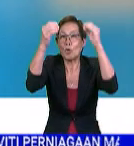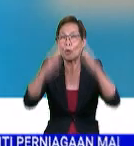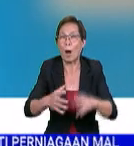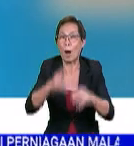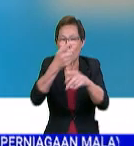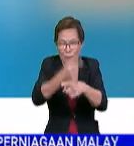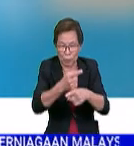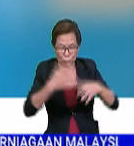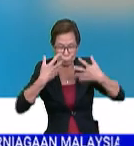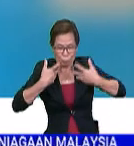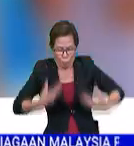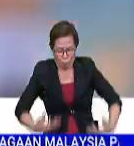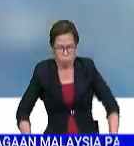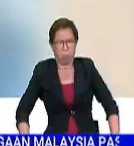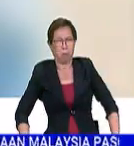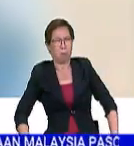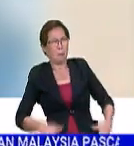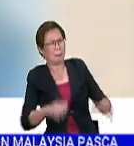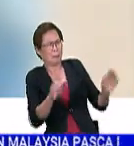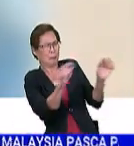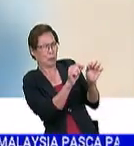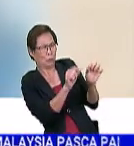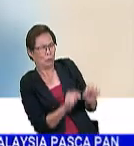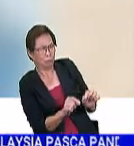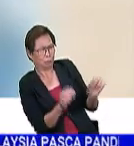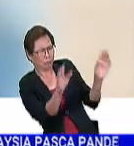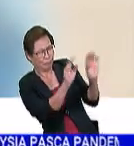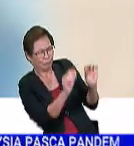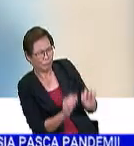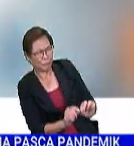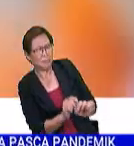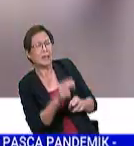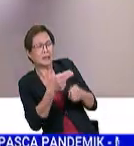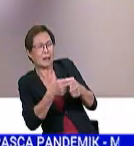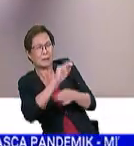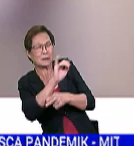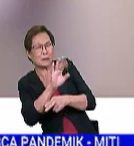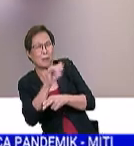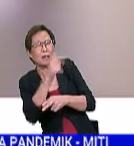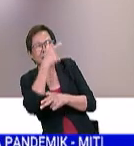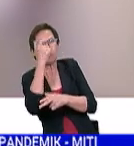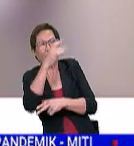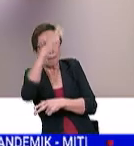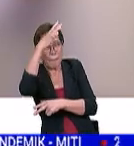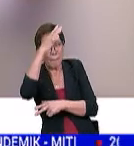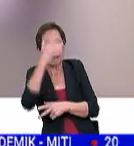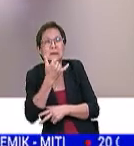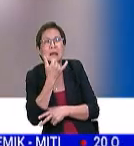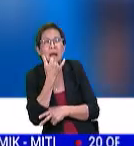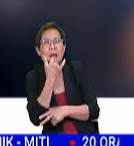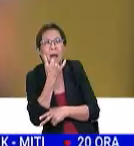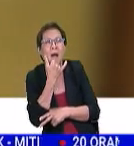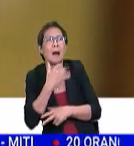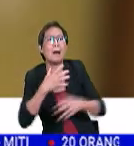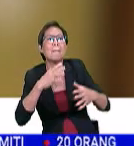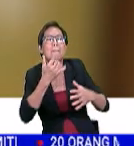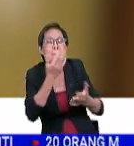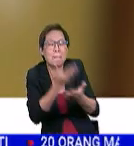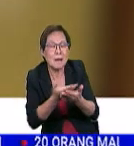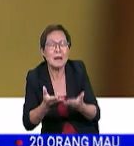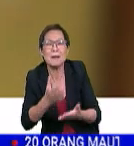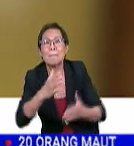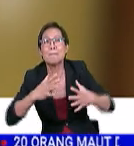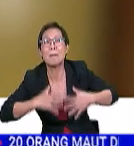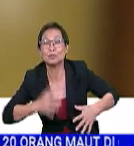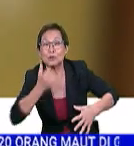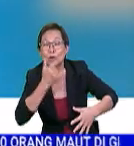membetulkan kemeja besar yang dipakai anak murid bernama Jempat ini. Semuanya gara-gara bapanya tersilap membeli saiz baju dan